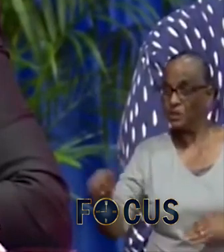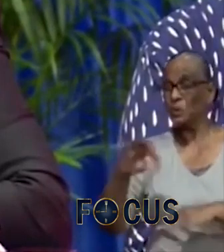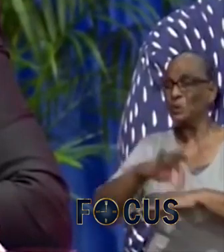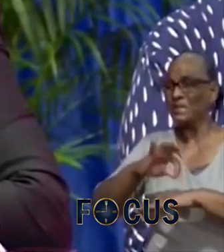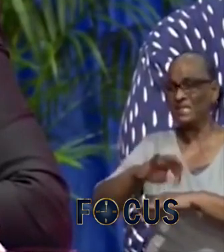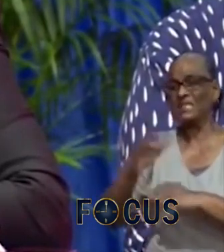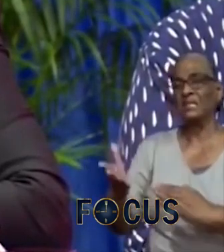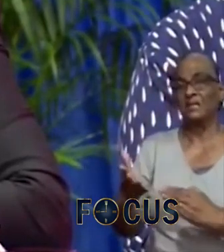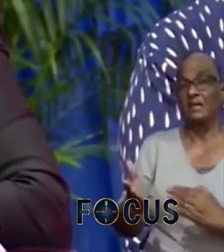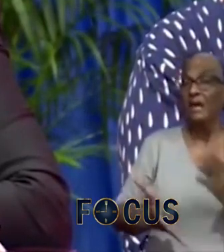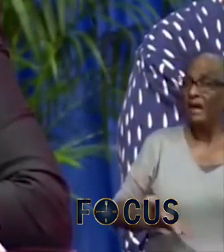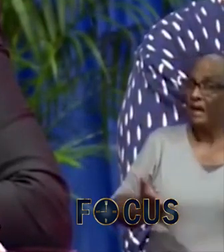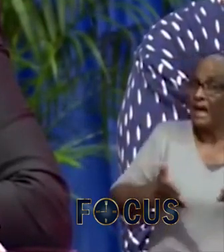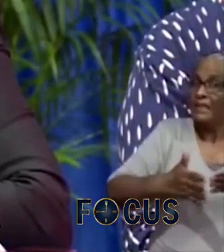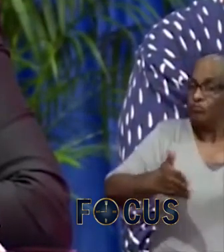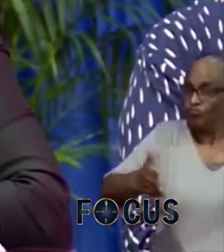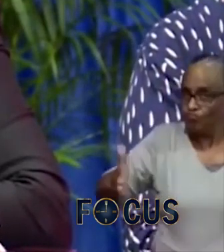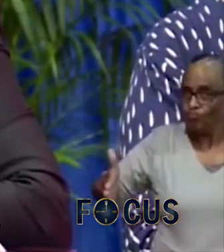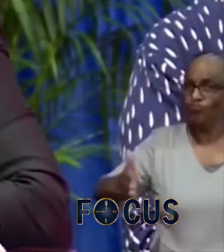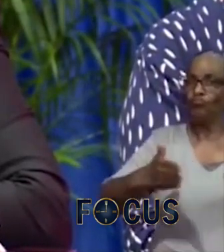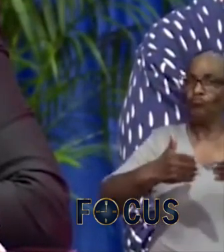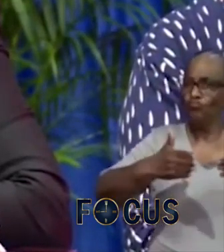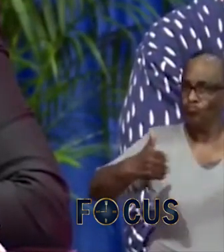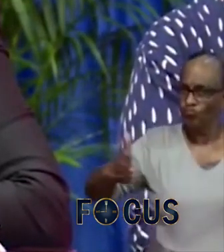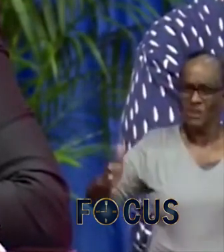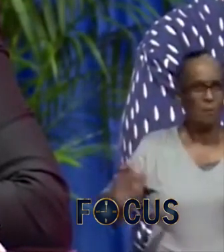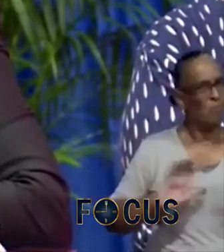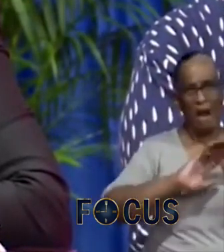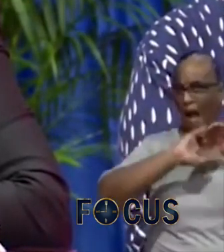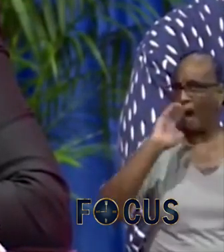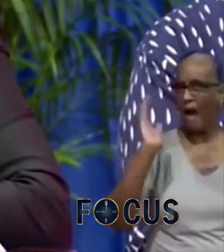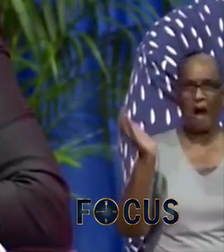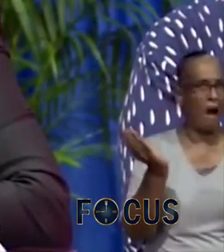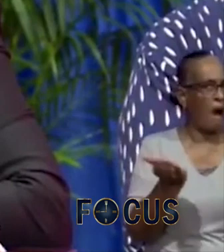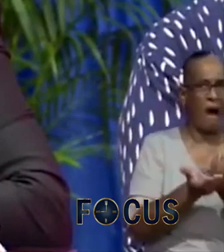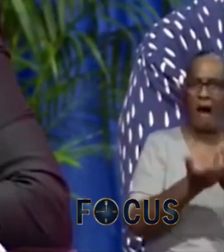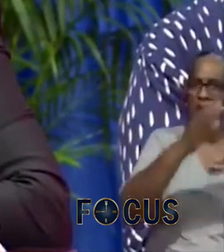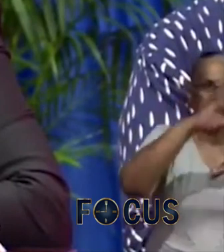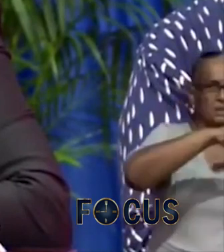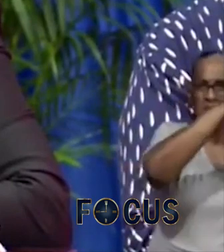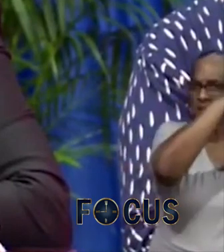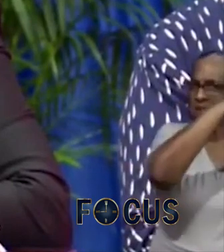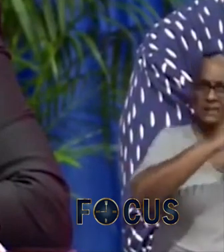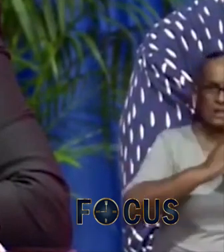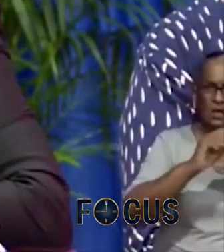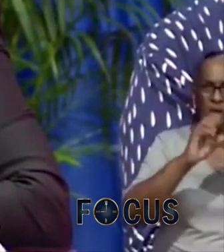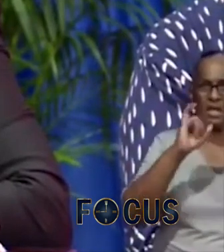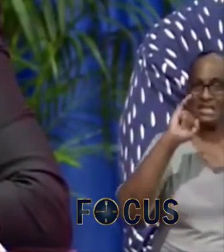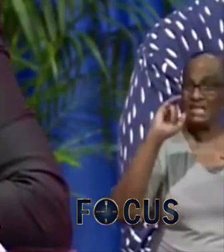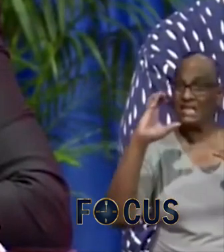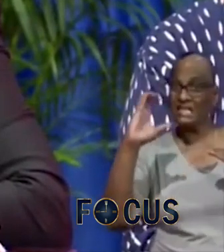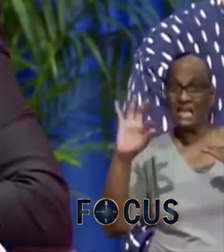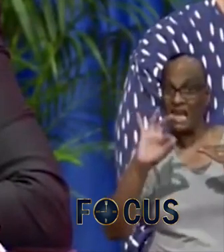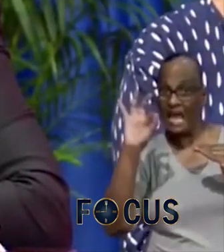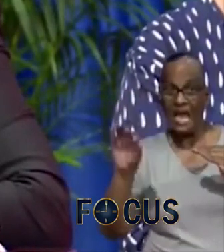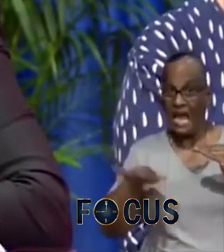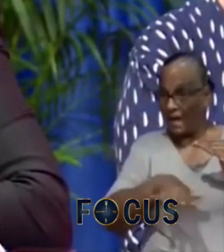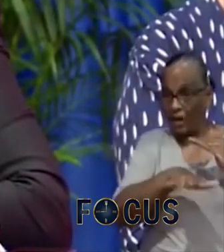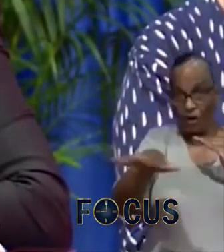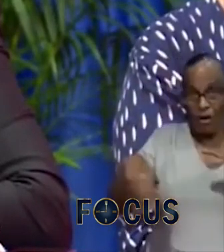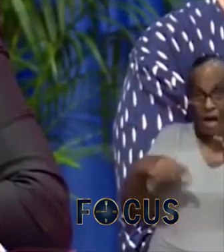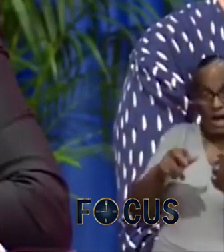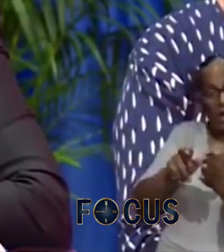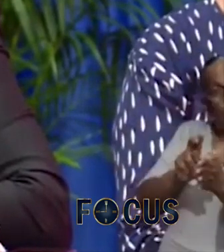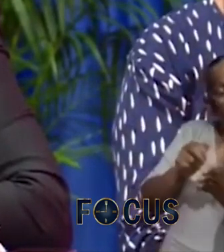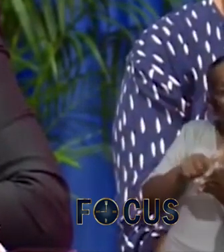te stretchen. Maar je wil niet van alle ziekenhuizen alle IC-plekken gebruiken. Omdat die